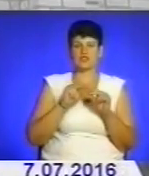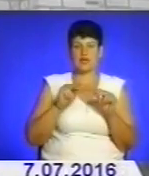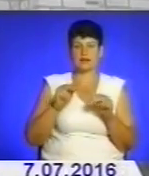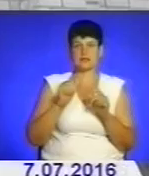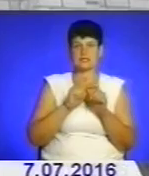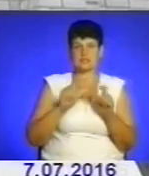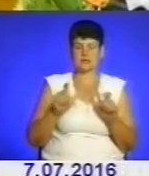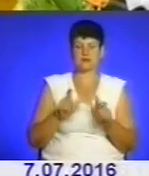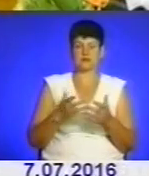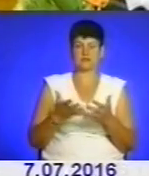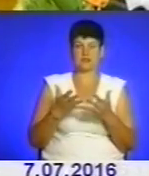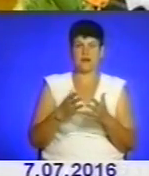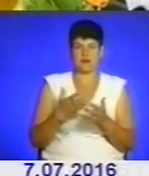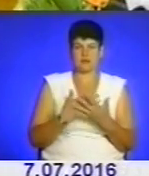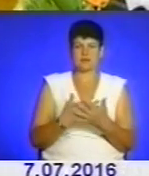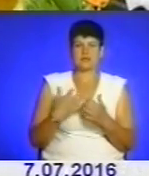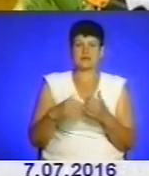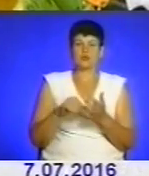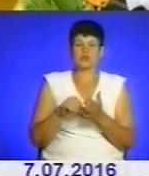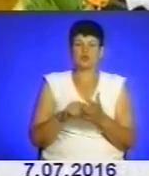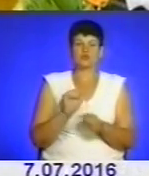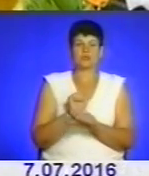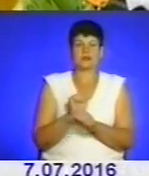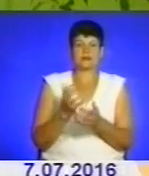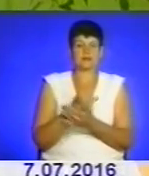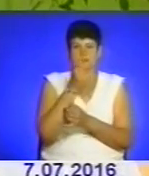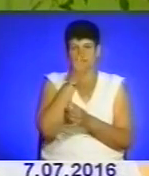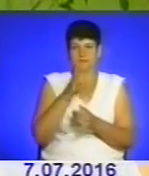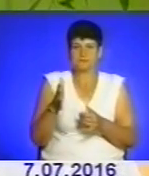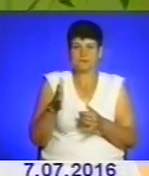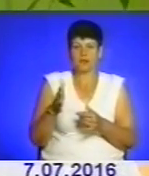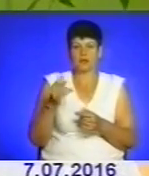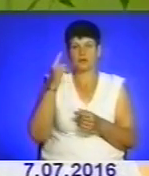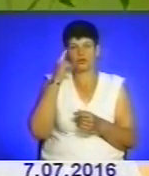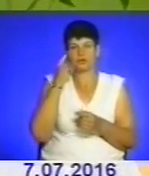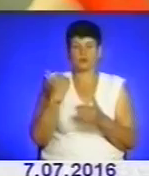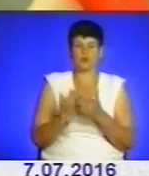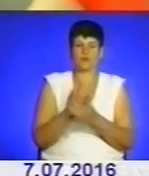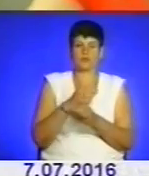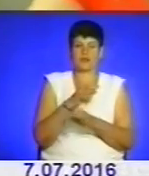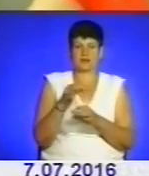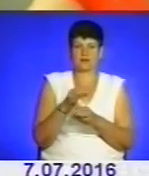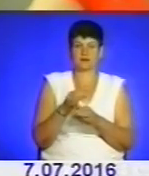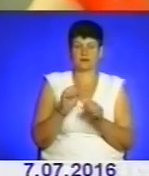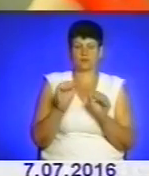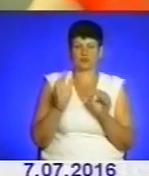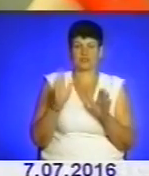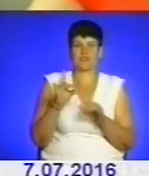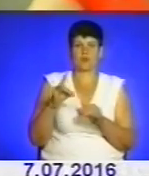найактивнішим серед учасників. Зупинятися на досягнутому не збираються, а вже обдумують нові проекти, варті європейської